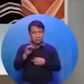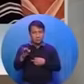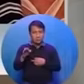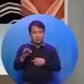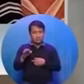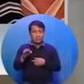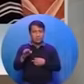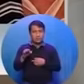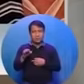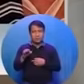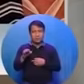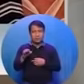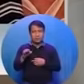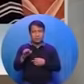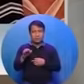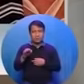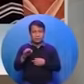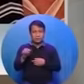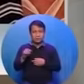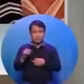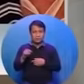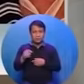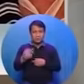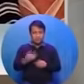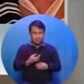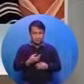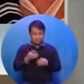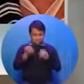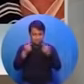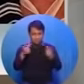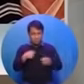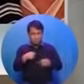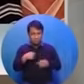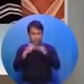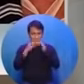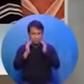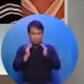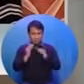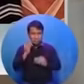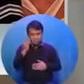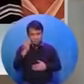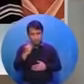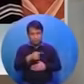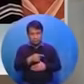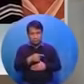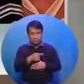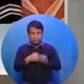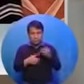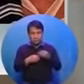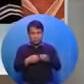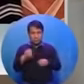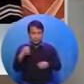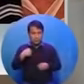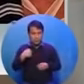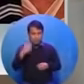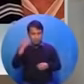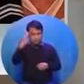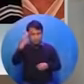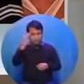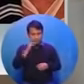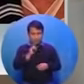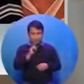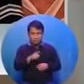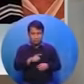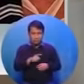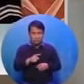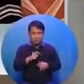desisyon? Siyempre po yung magiging reaksyon ko is malungkot kasi siyempre alam ko na nang sasabi ako ng totoo kung